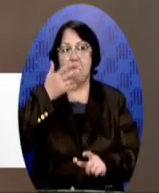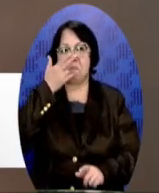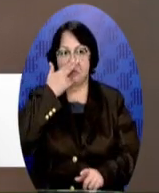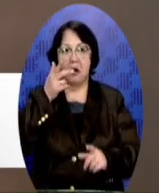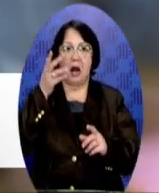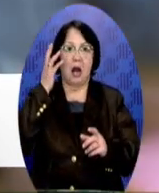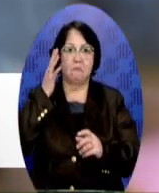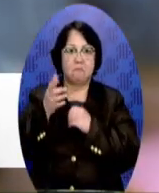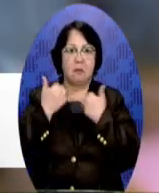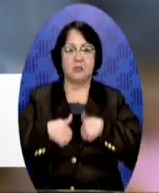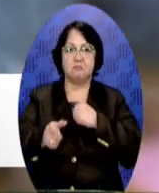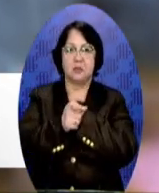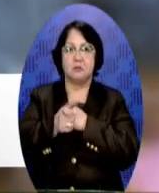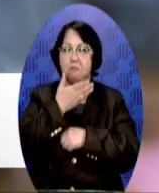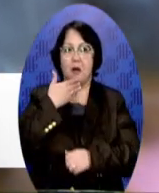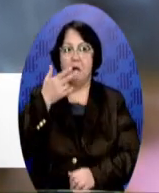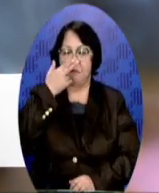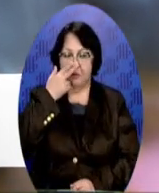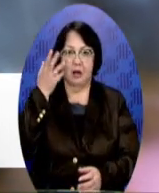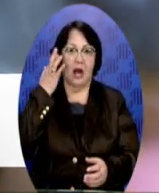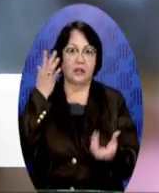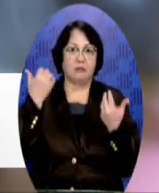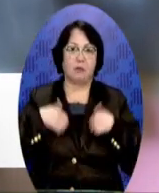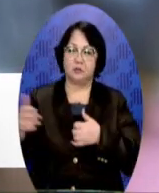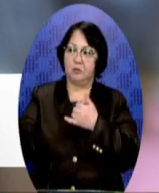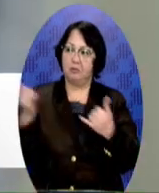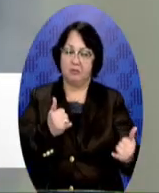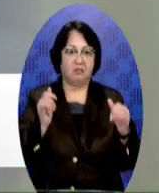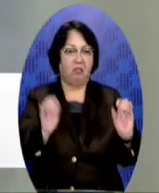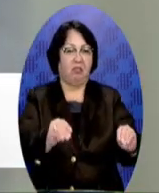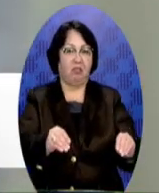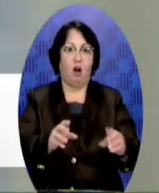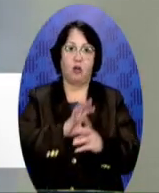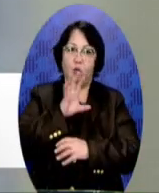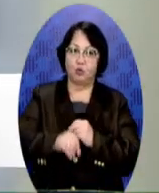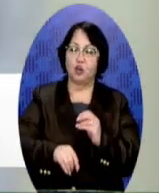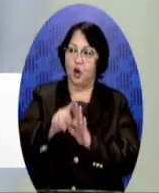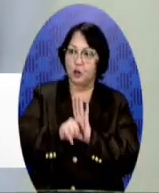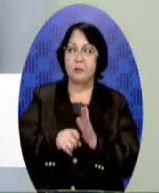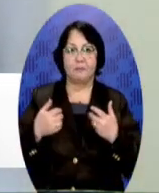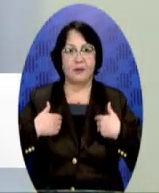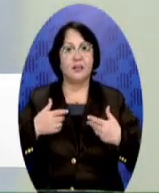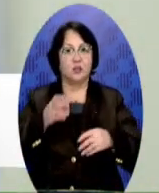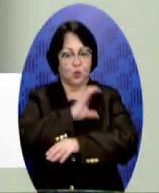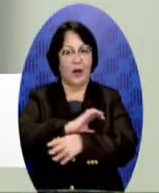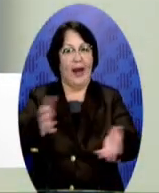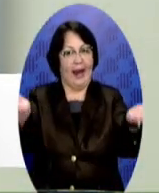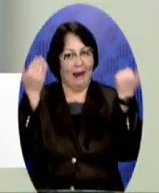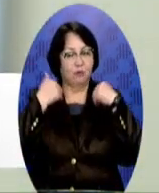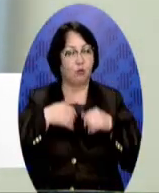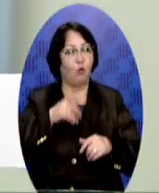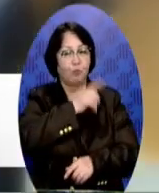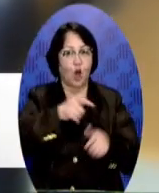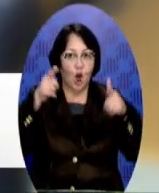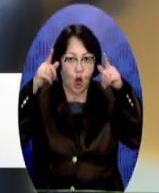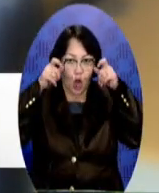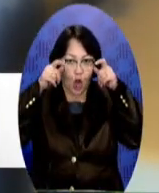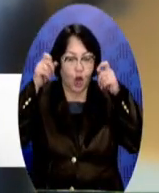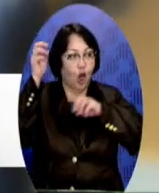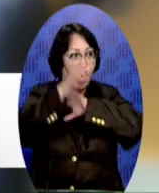гадаад багш нарыг ажилуулдаг зөрчил илэрчээ. За нэгсэнтэй олон улсын хөтөлбөртэй гэж элсэгчтэй татдагч аль бие усны зөвшөөрлөгүй ердийн